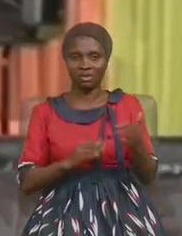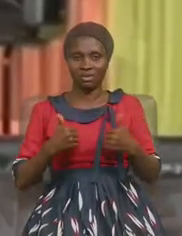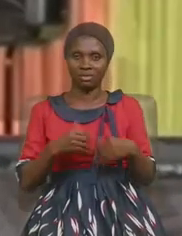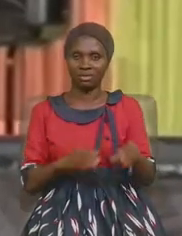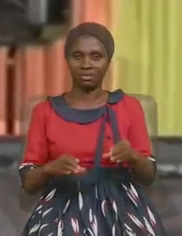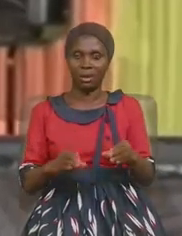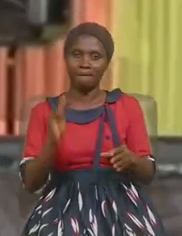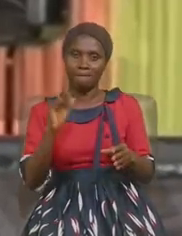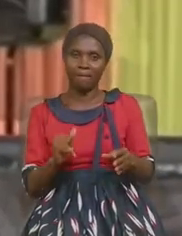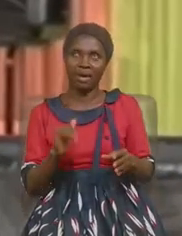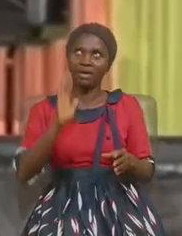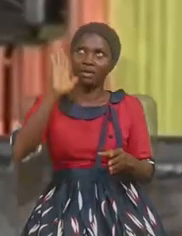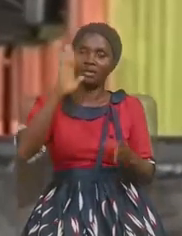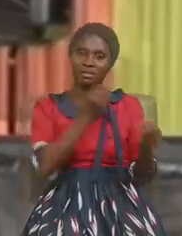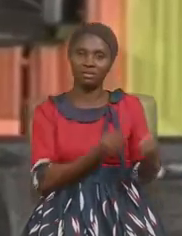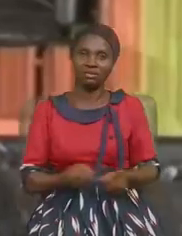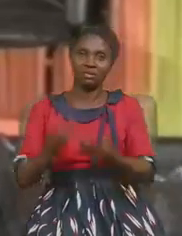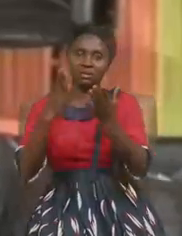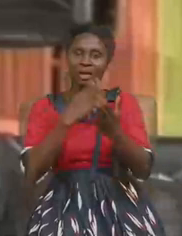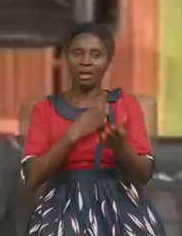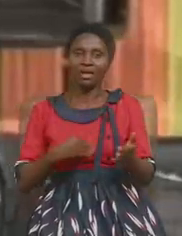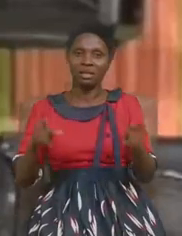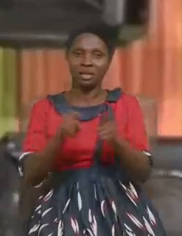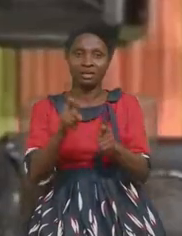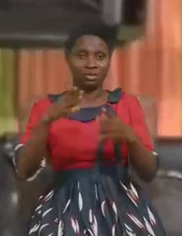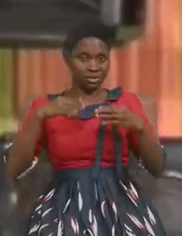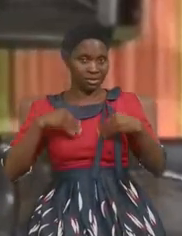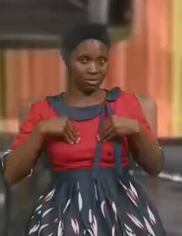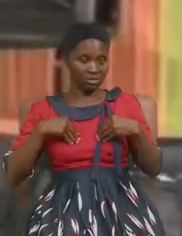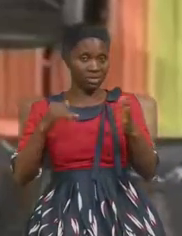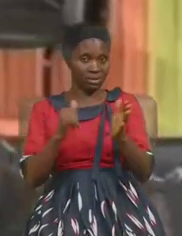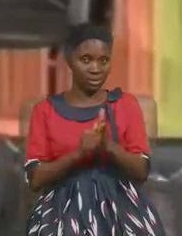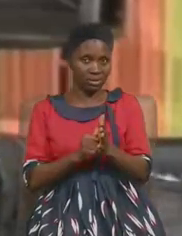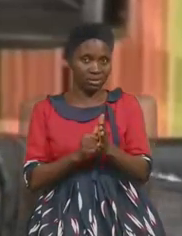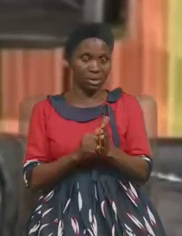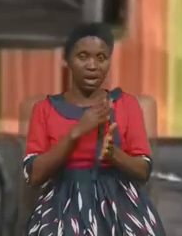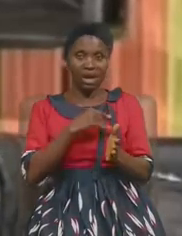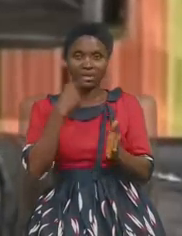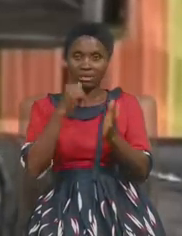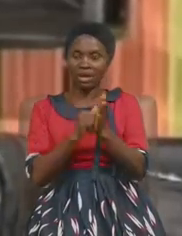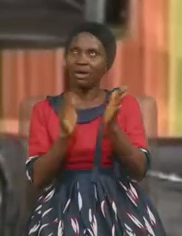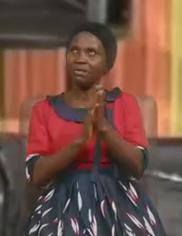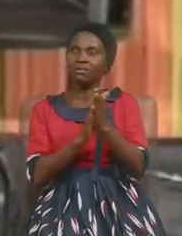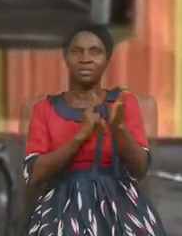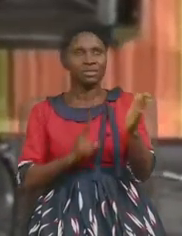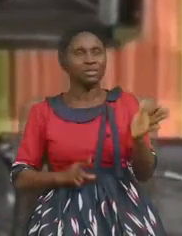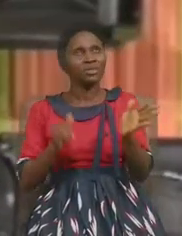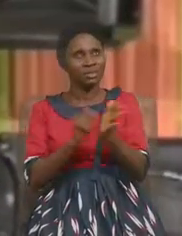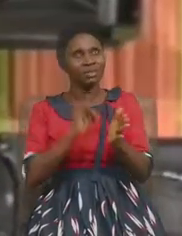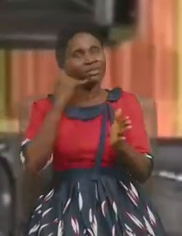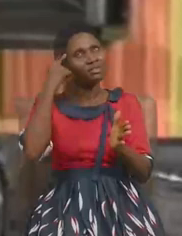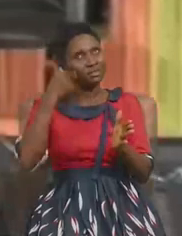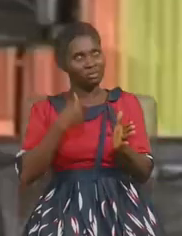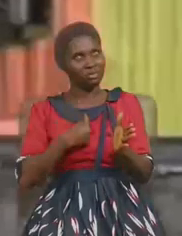son sacrifice. Et quand vous vous appropriez cela et vous dites « Gloire à Dieu, ça c'est pour moi », vous allez